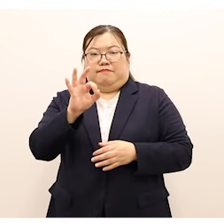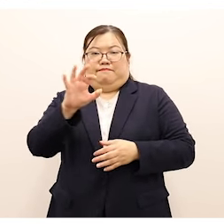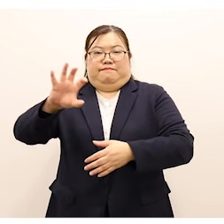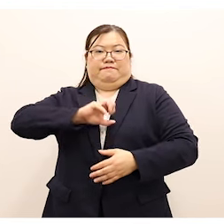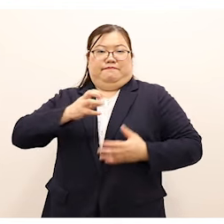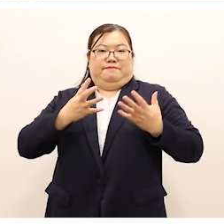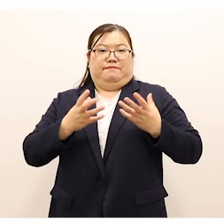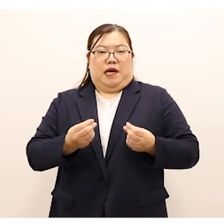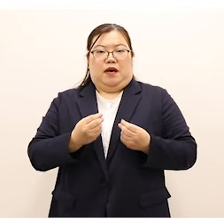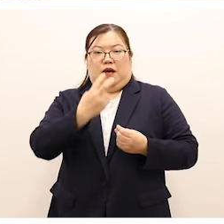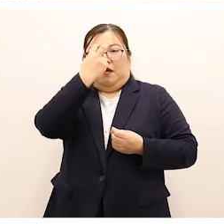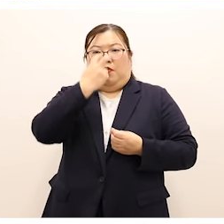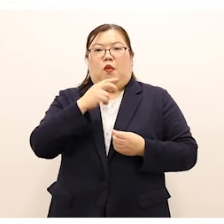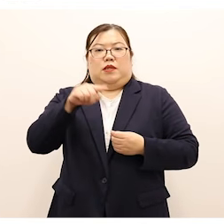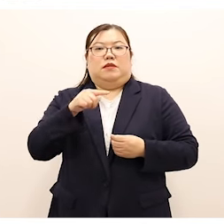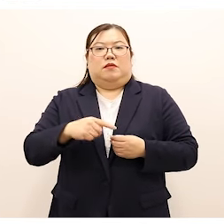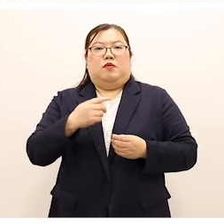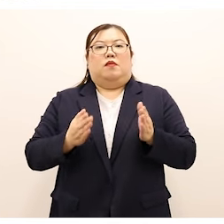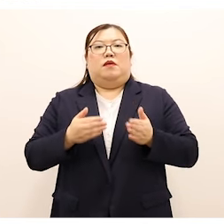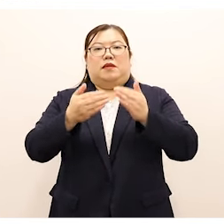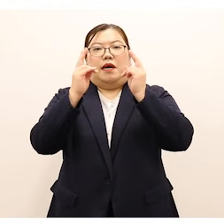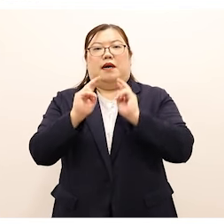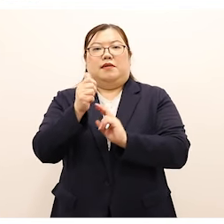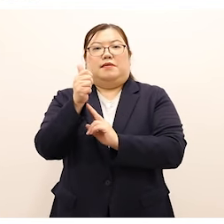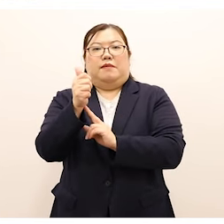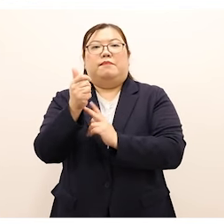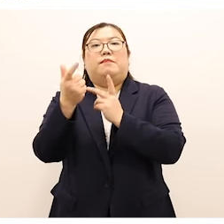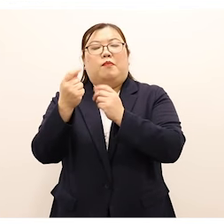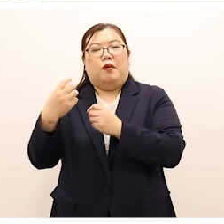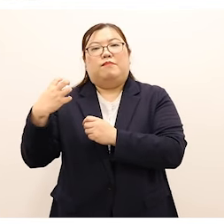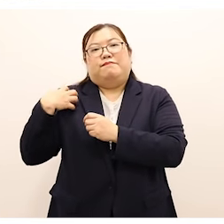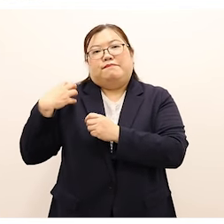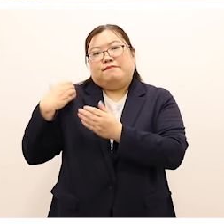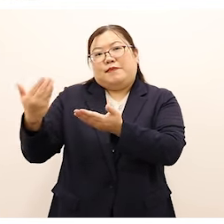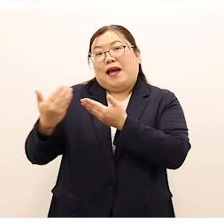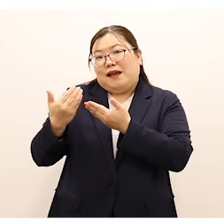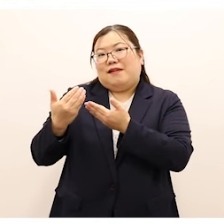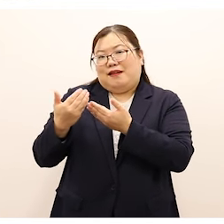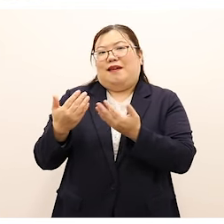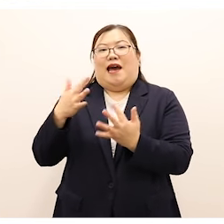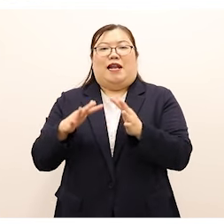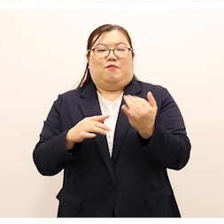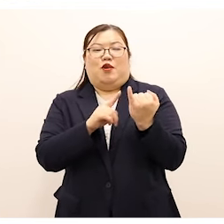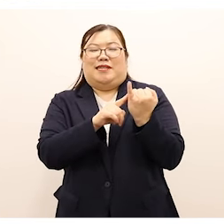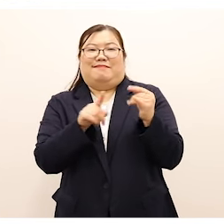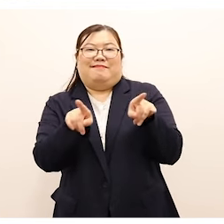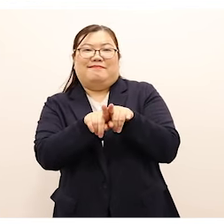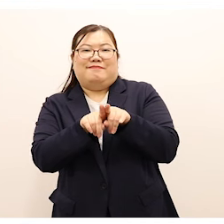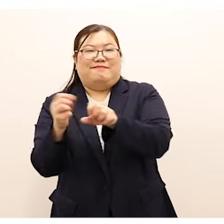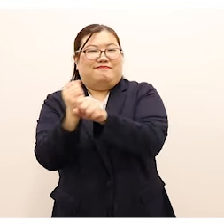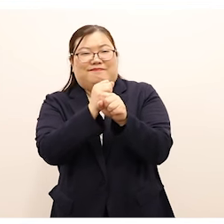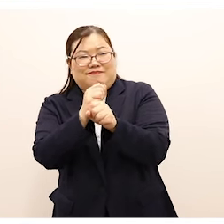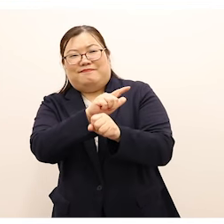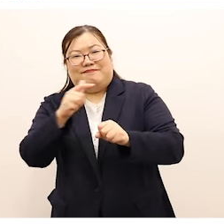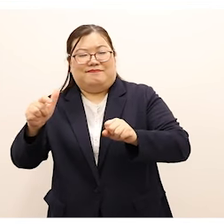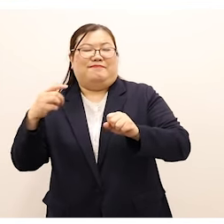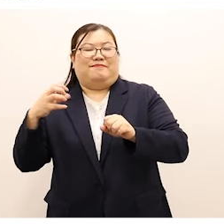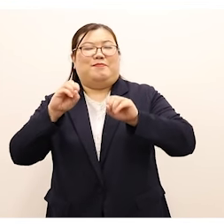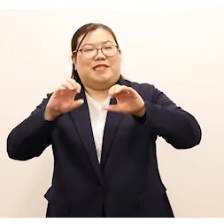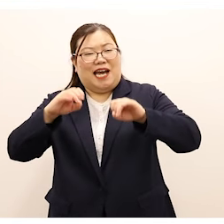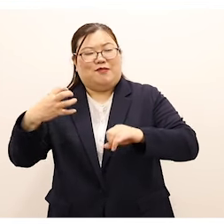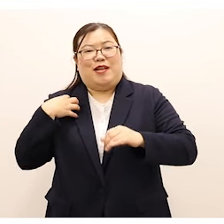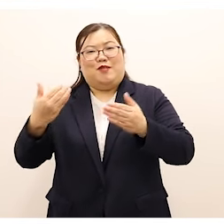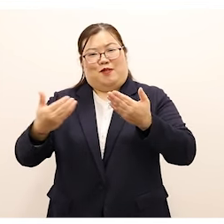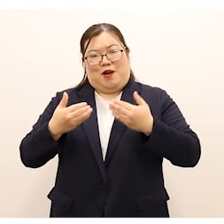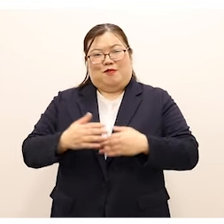ランドマラソンアンバサダーとして有森さんと一緒に PR やランナーへの応援をしていただきます。さらに